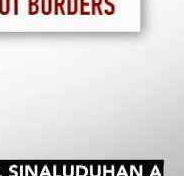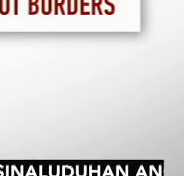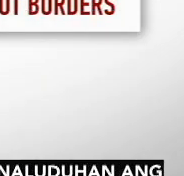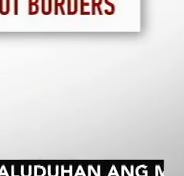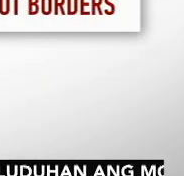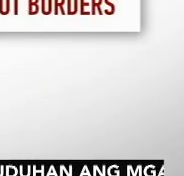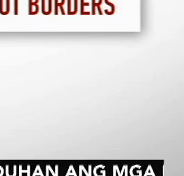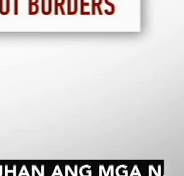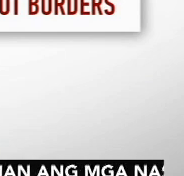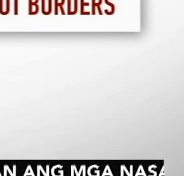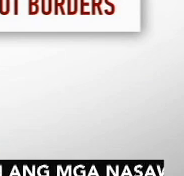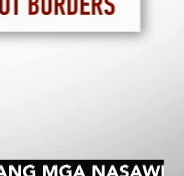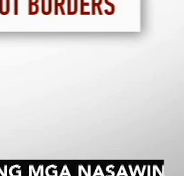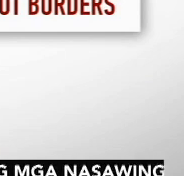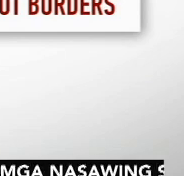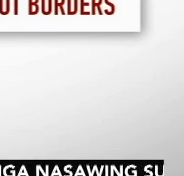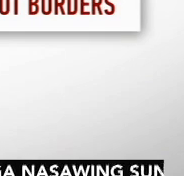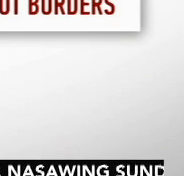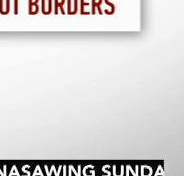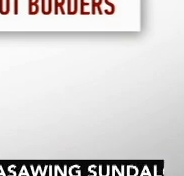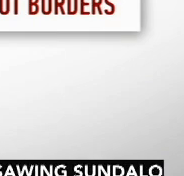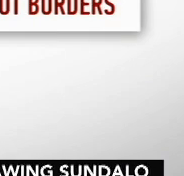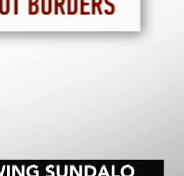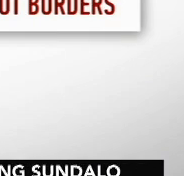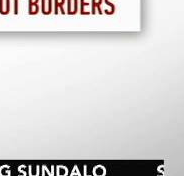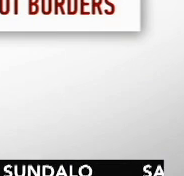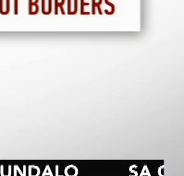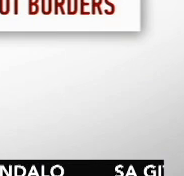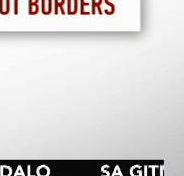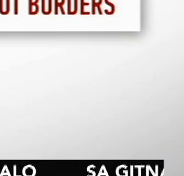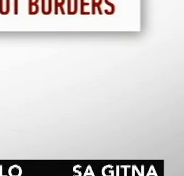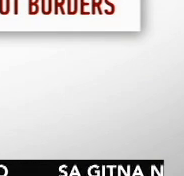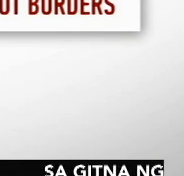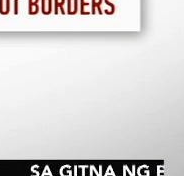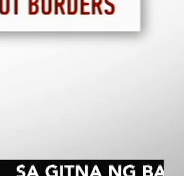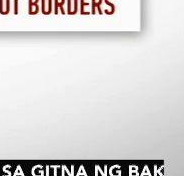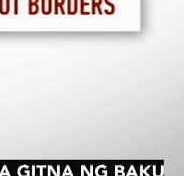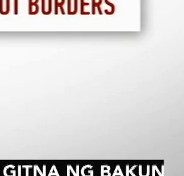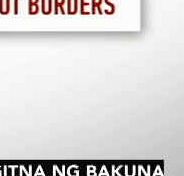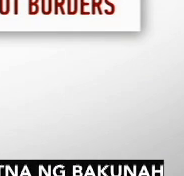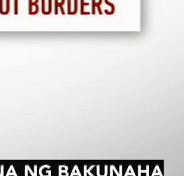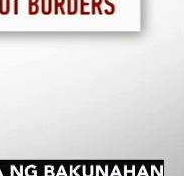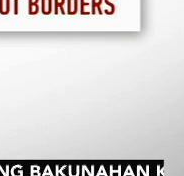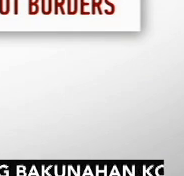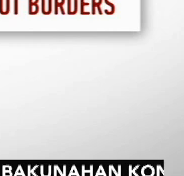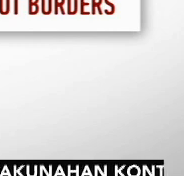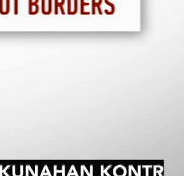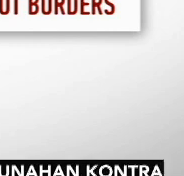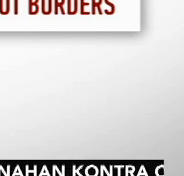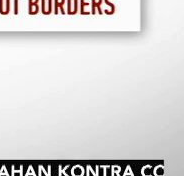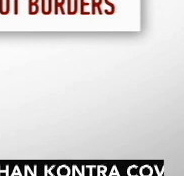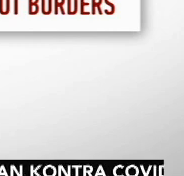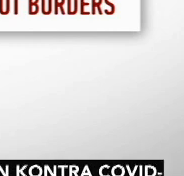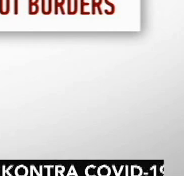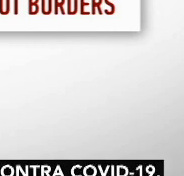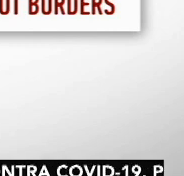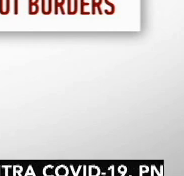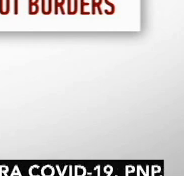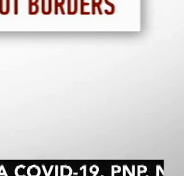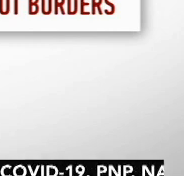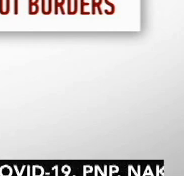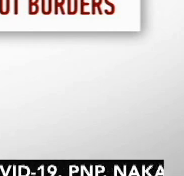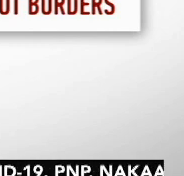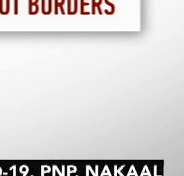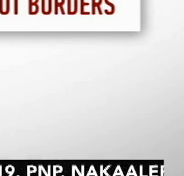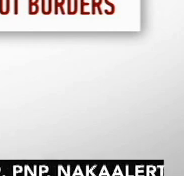total war laban sa mga mamamahayag. Kabilang ang pagsasampa ng mga pekeng kaso, pagtanggal sa broadcast